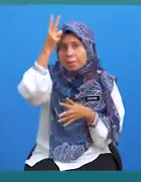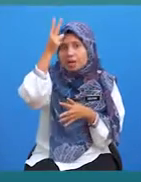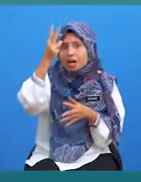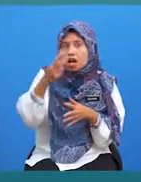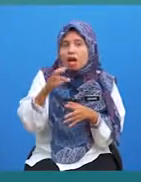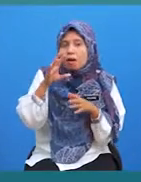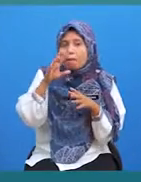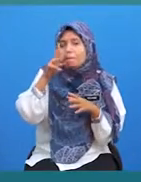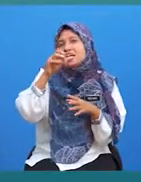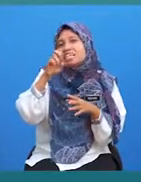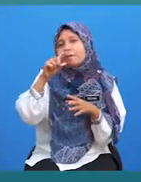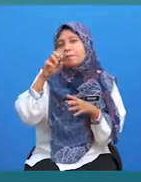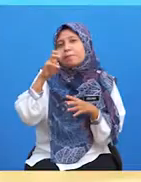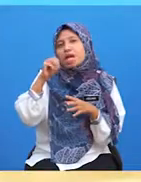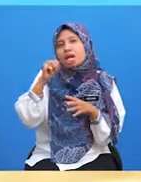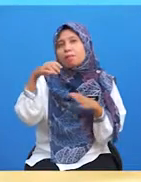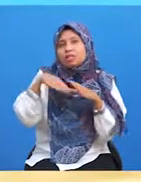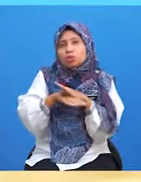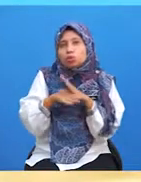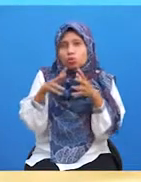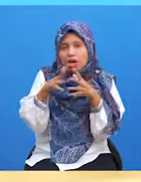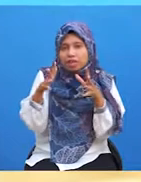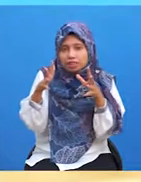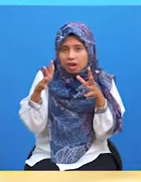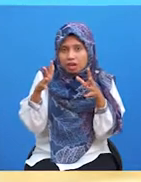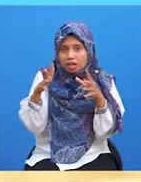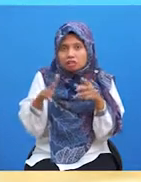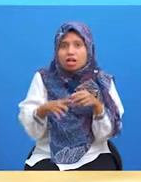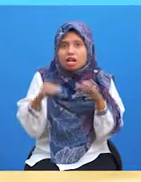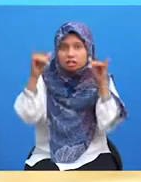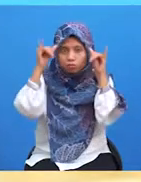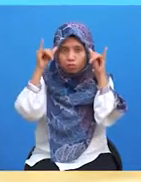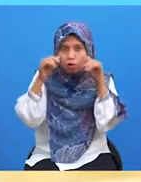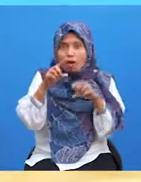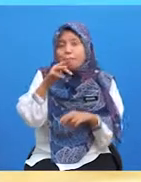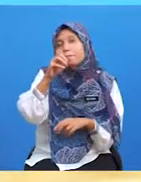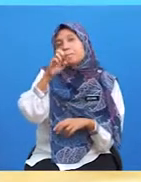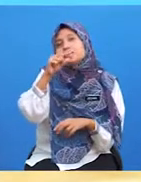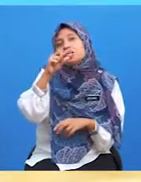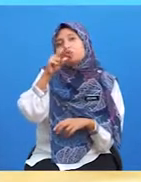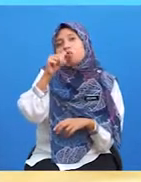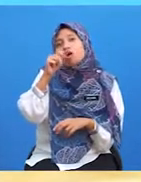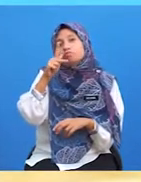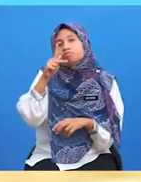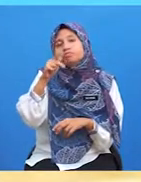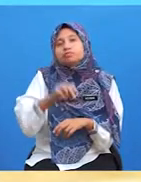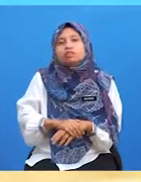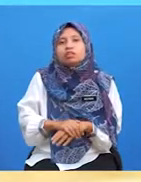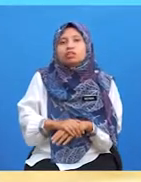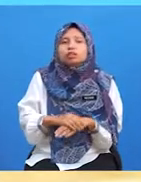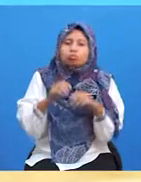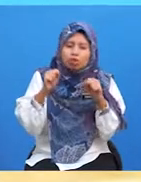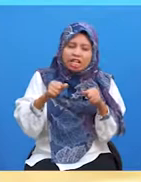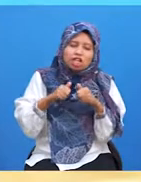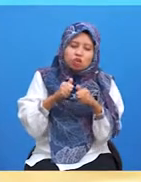menguap. Bermaksud dapat menyesuaikan diri dengan adat atau